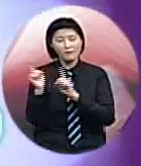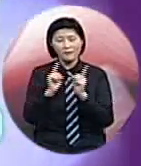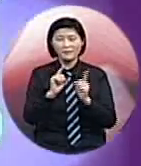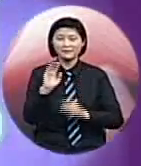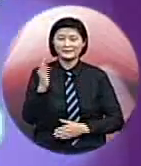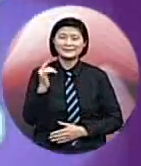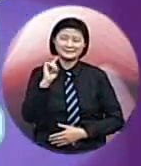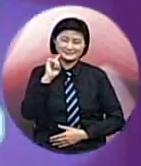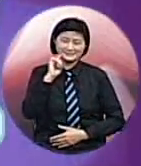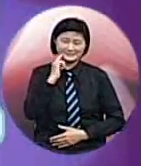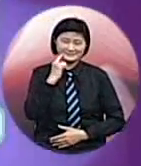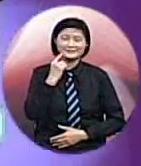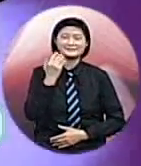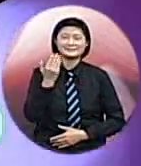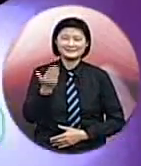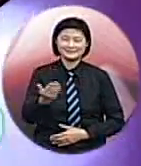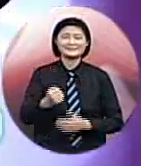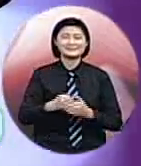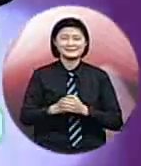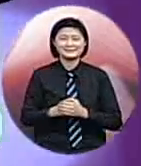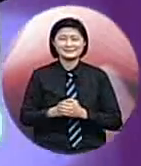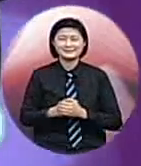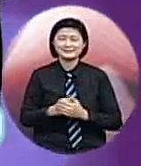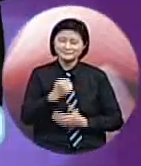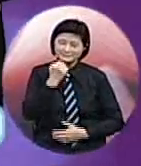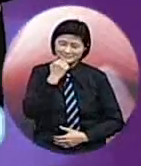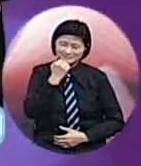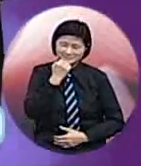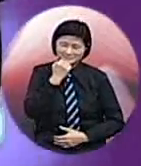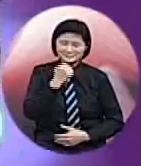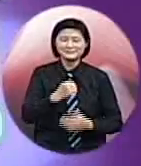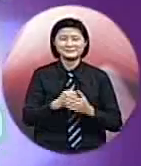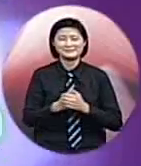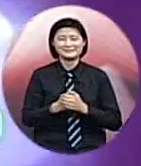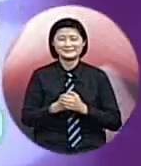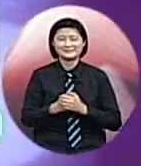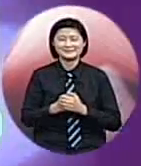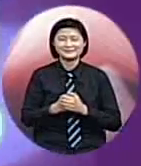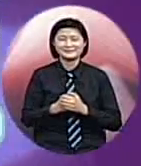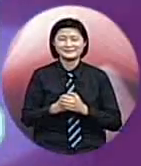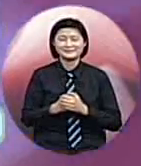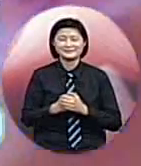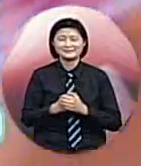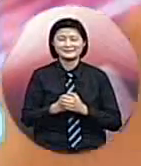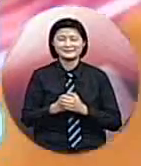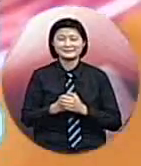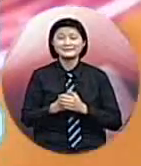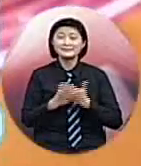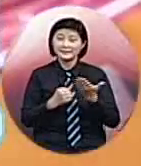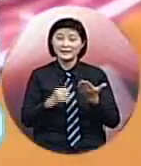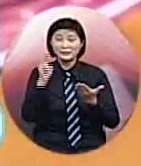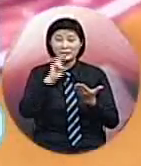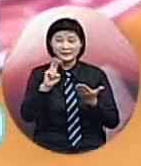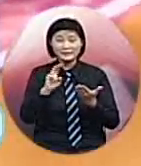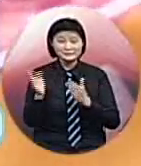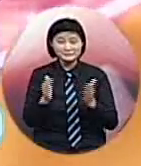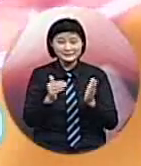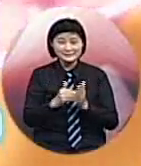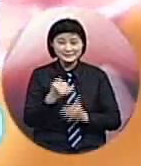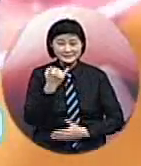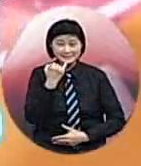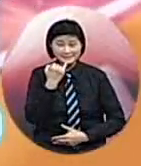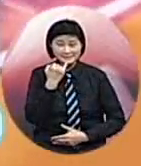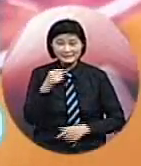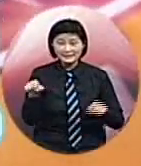생긴도 이쁘잖아요. 예, 생긴도 이쁘고 이뻐요. 이쁘고. 네. 자 이제 아버님 노래 하시죠. 네. 예,